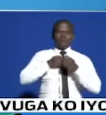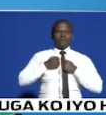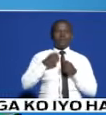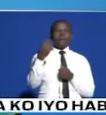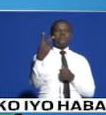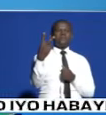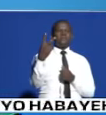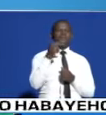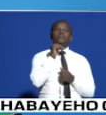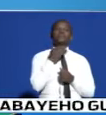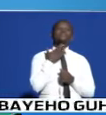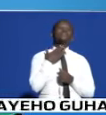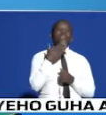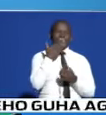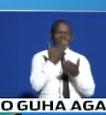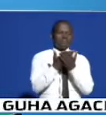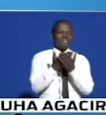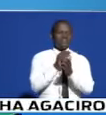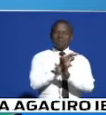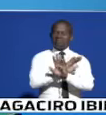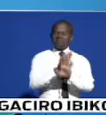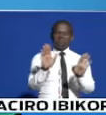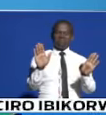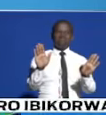nk'ababiri batatwifuriza neza,